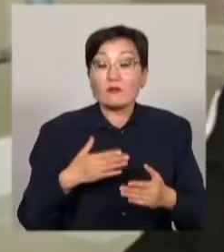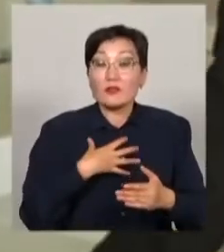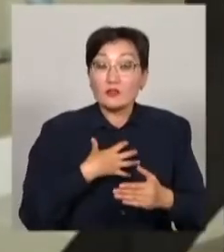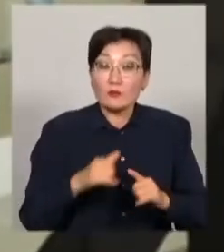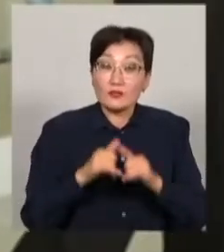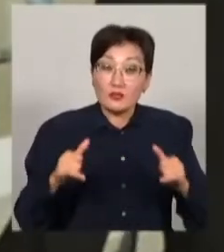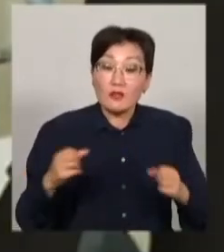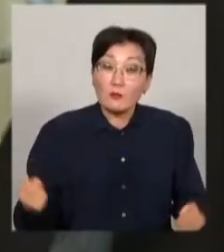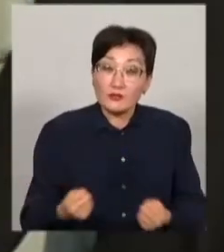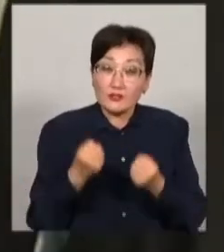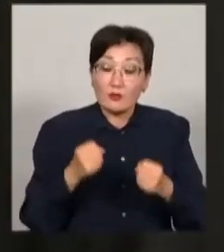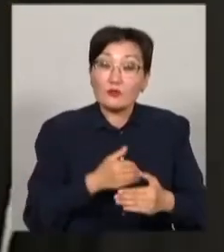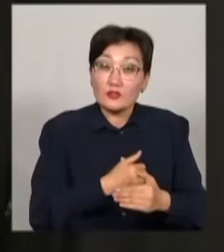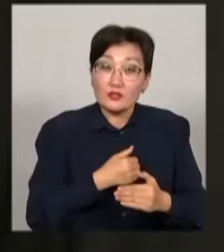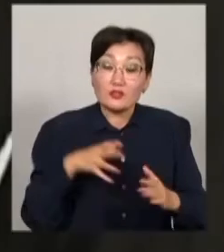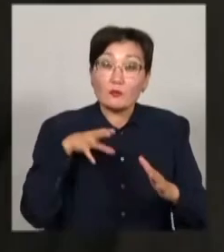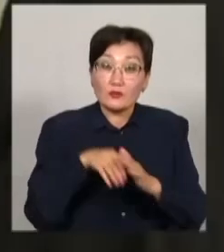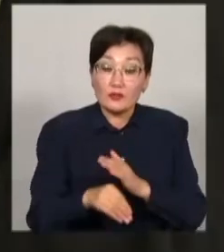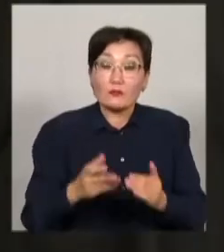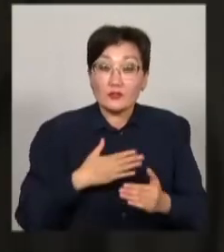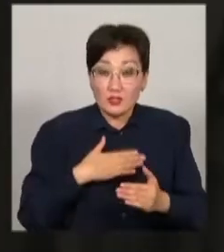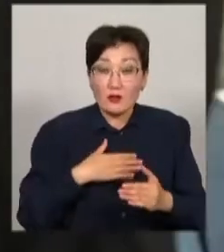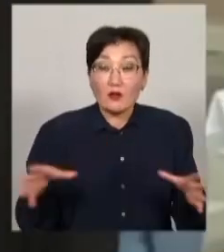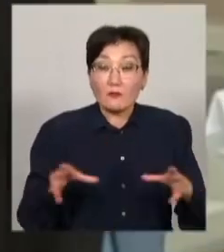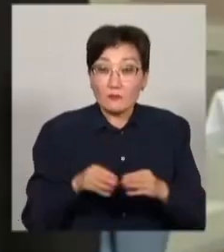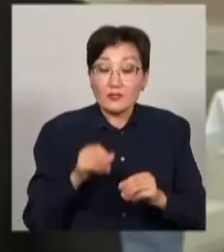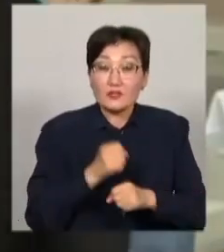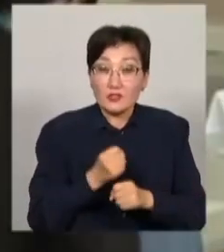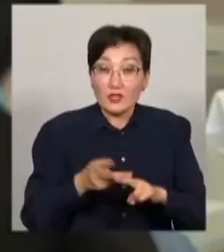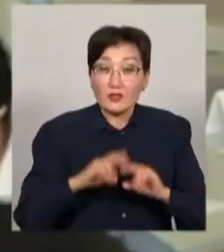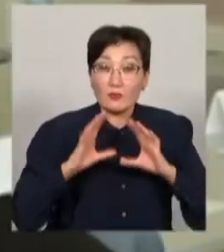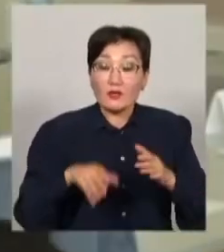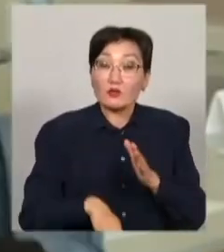развивать и поддерживать желающих присоединиться к нам и вместе делать этот мир лучше.